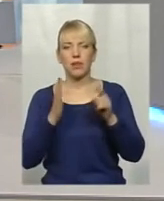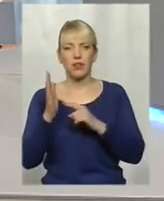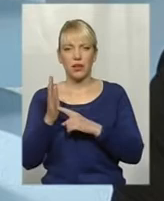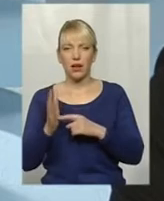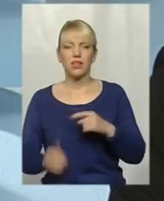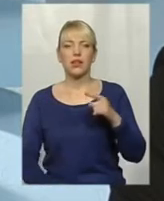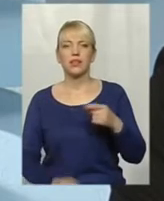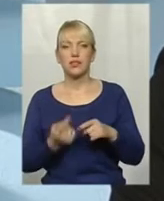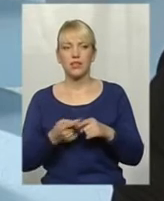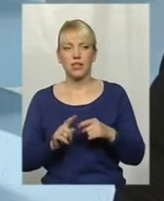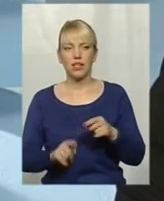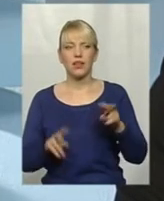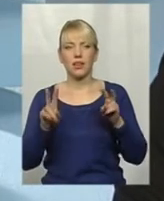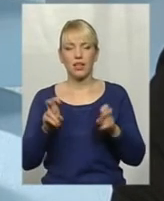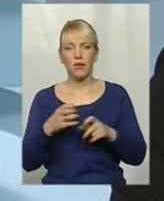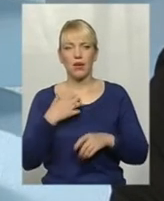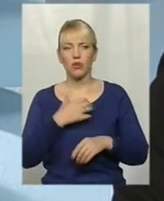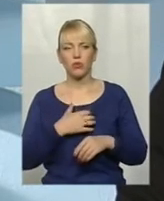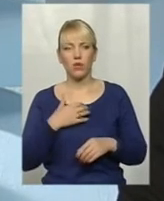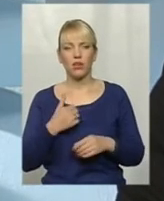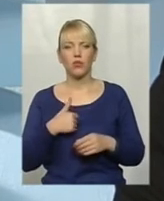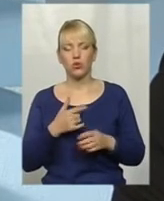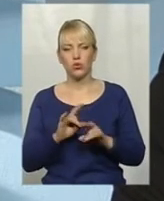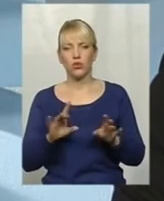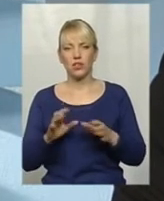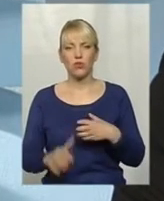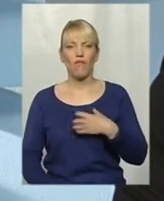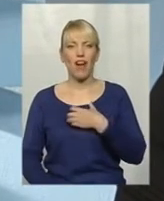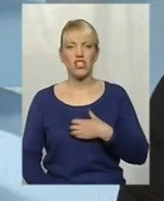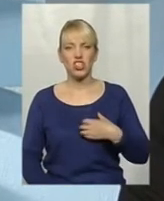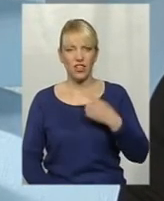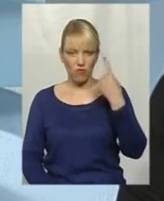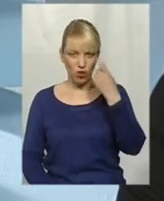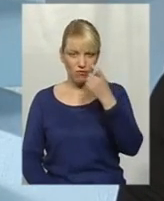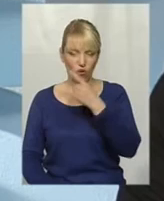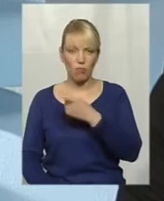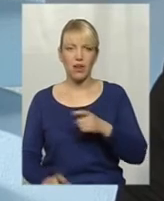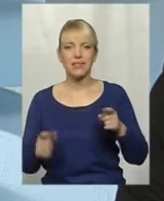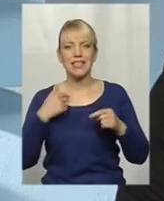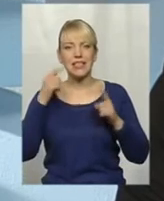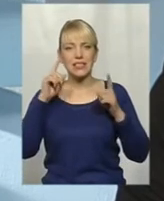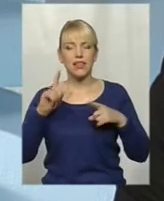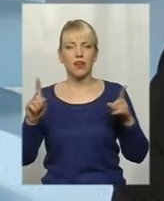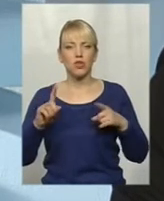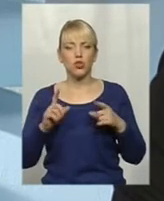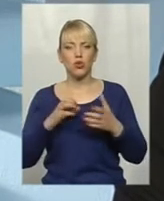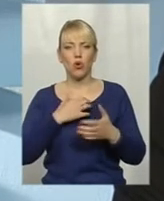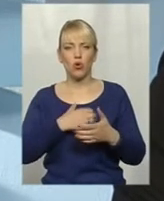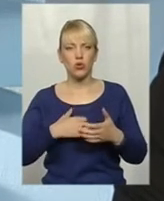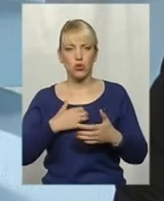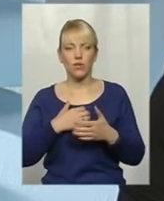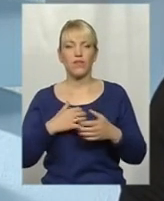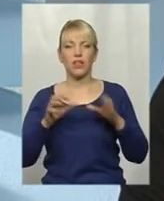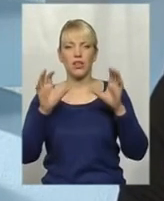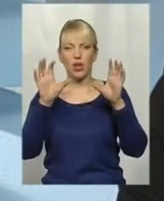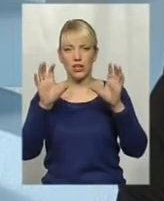актуальна і хочу донести дуже важливу інформацію. Всі знають, що основний закон держави – це Конституція України.